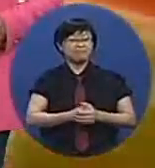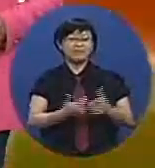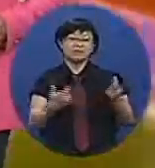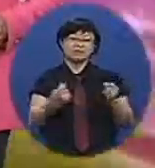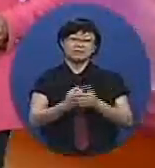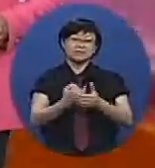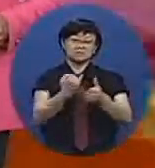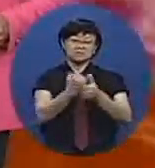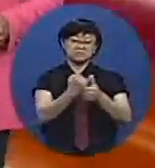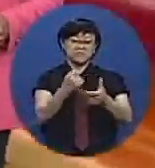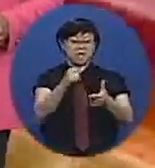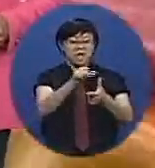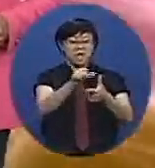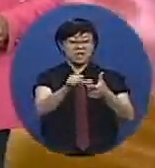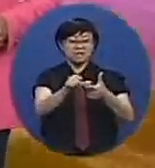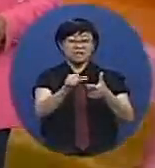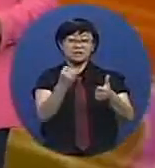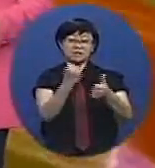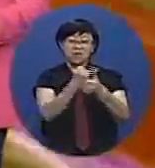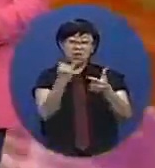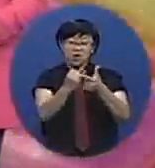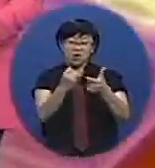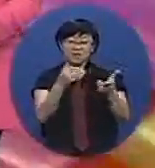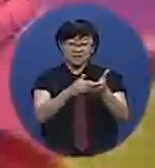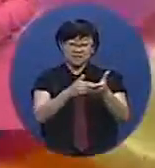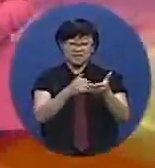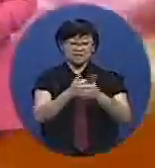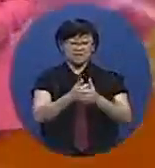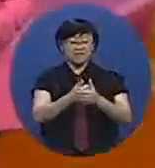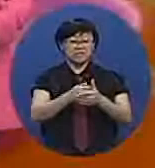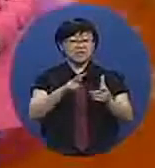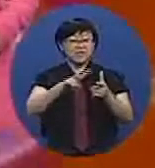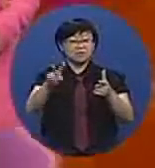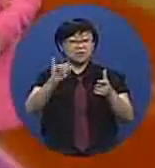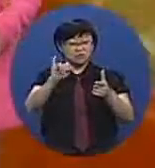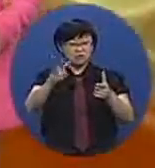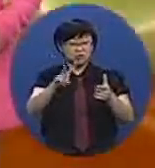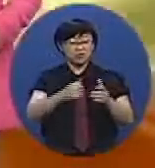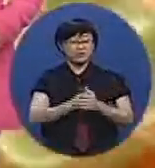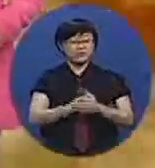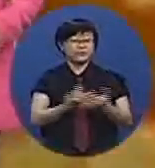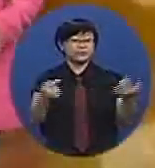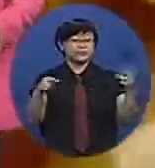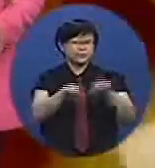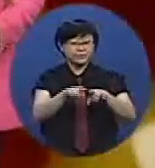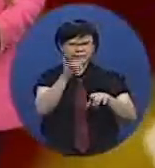그렇습니다. 맨을 둘이야. 어. 그는 따로 사세요? 아니면 누가 함께 사세요?